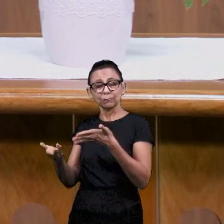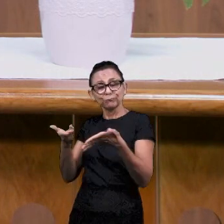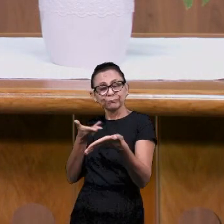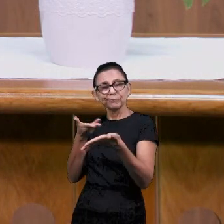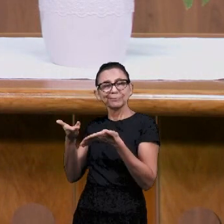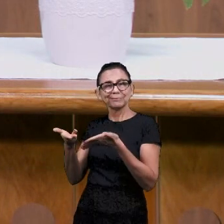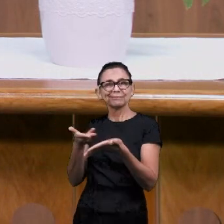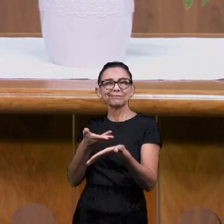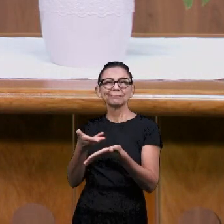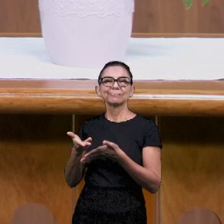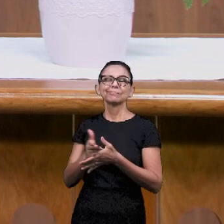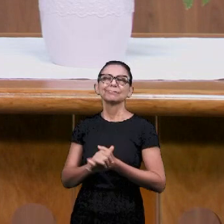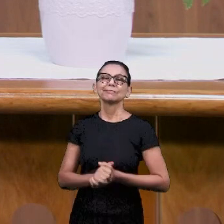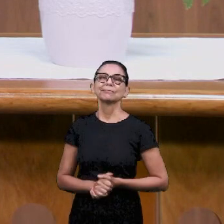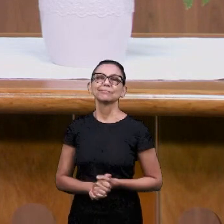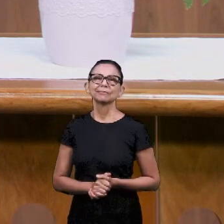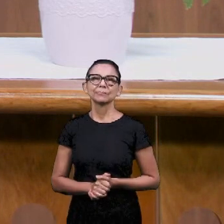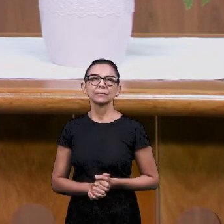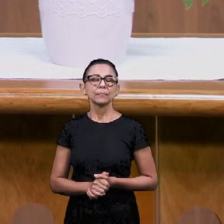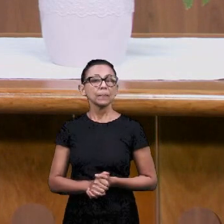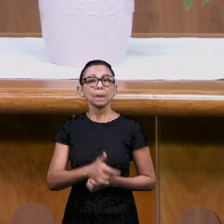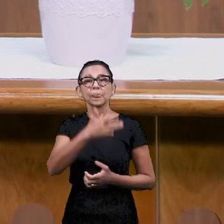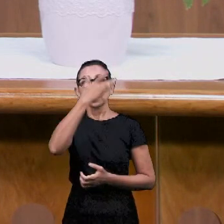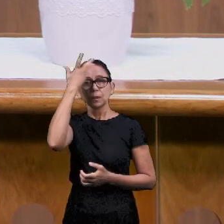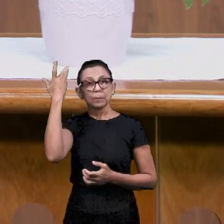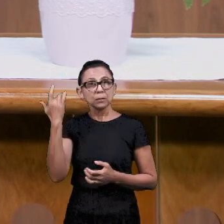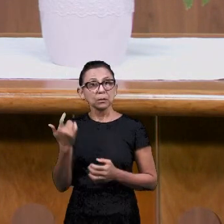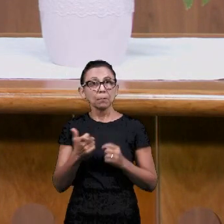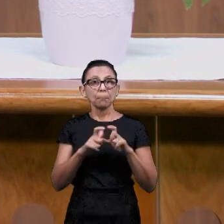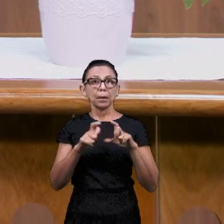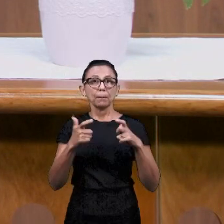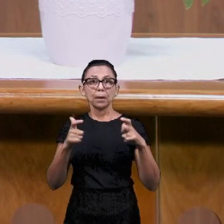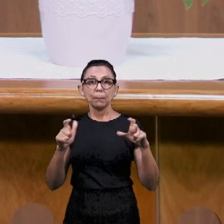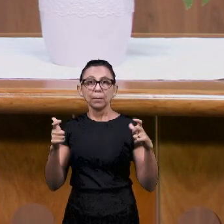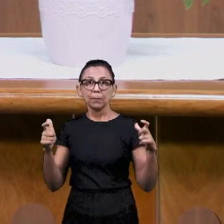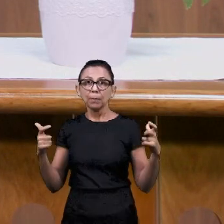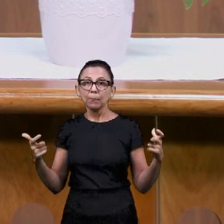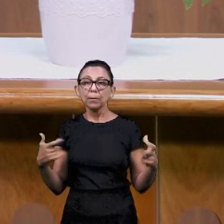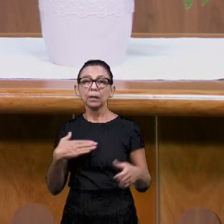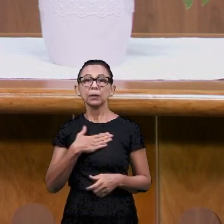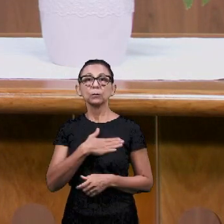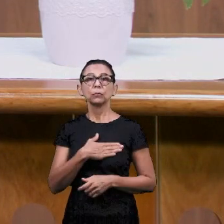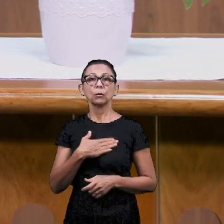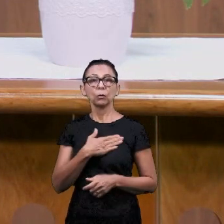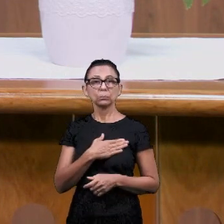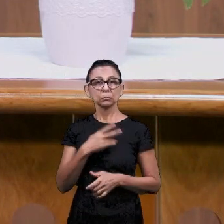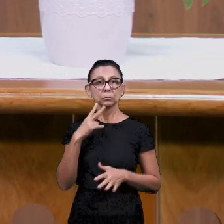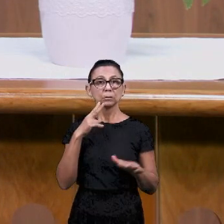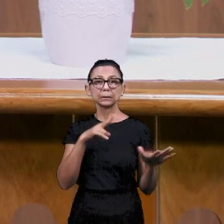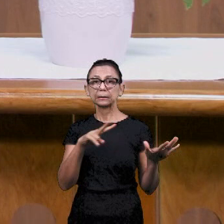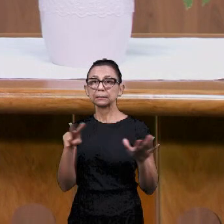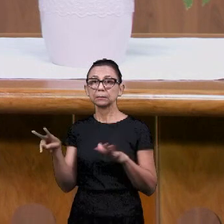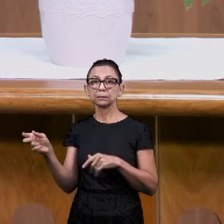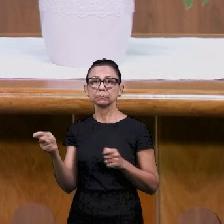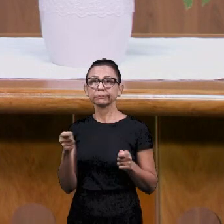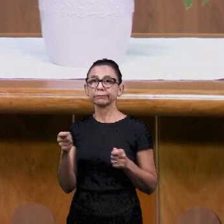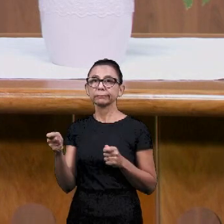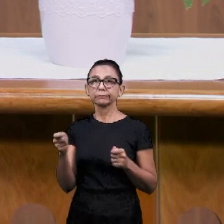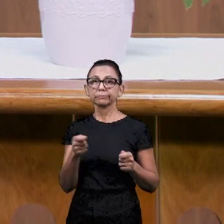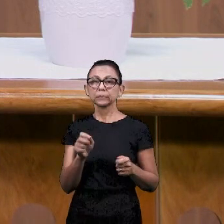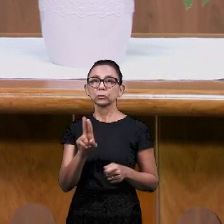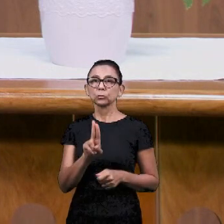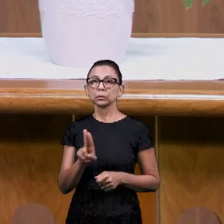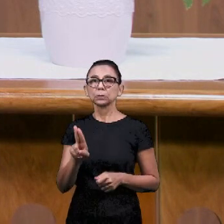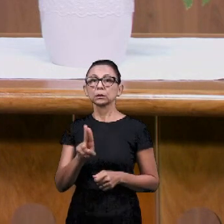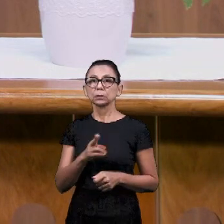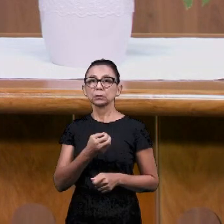un travail qui est développé avec une quantité importante de personnes qui sont assistées toutes les semaines à travers ce numéro vert. L'autre